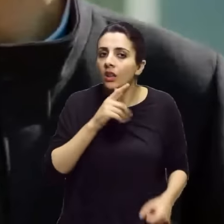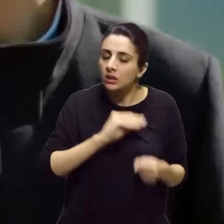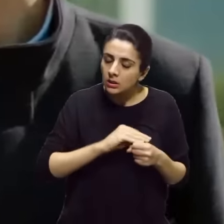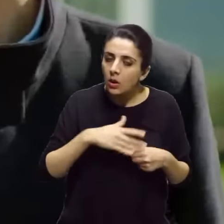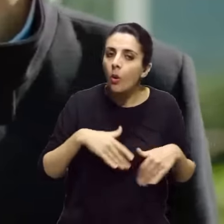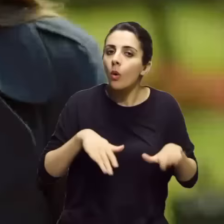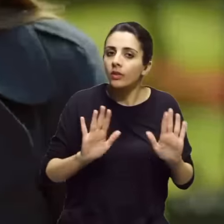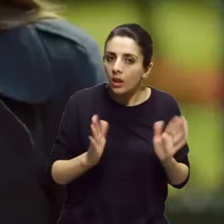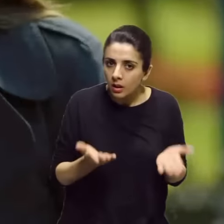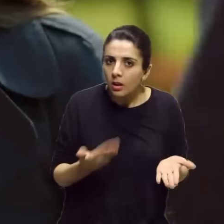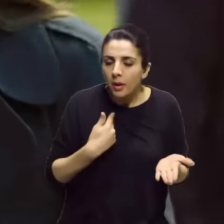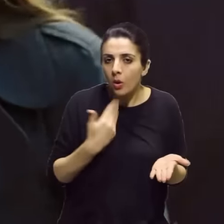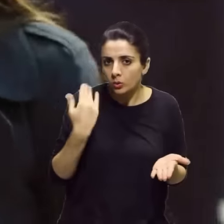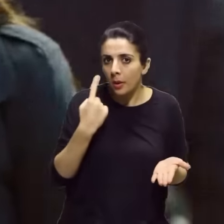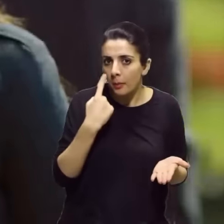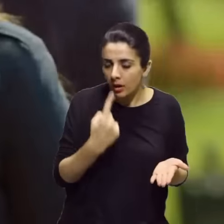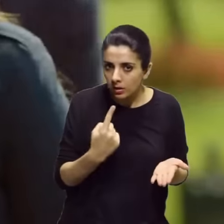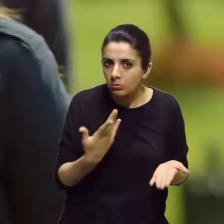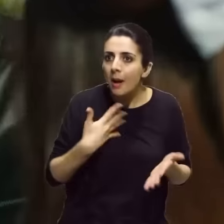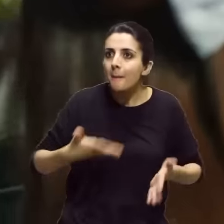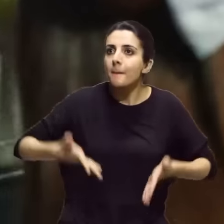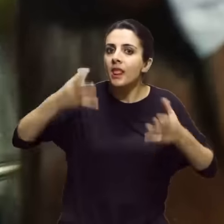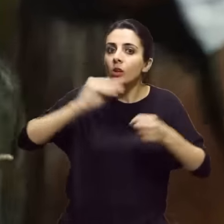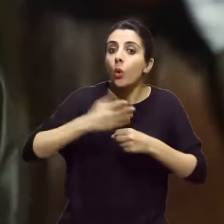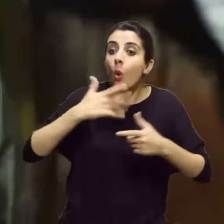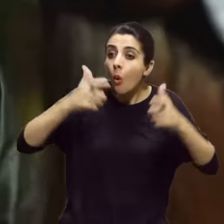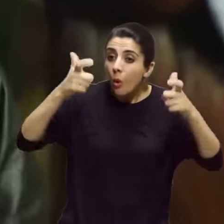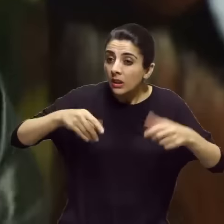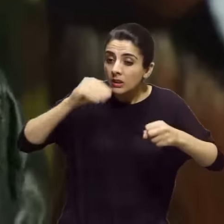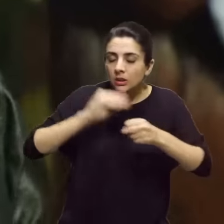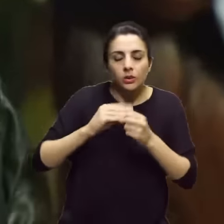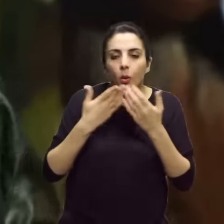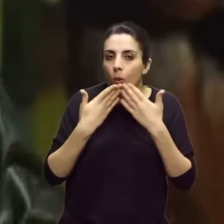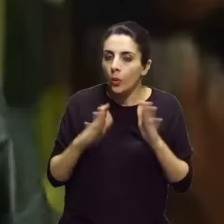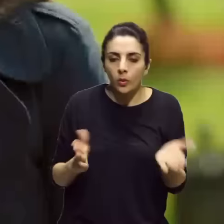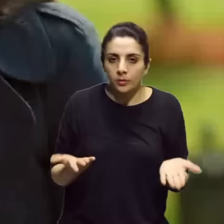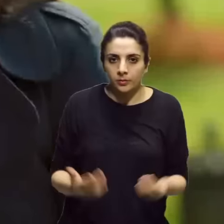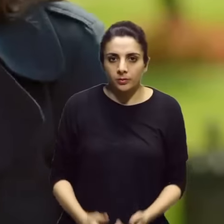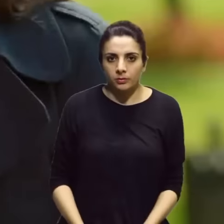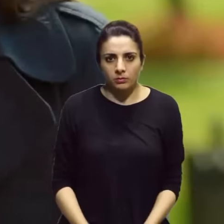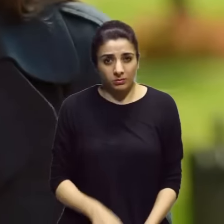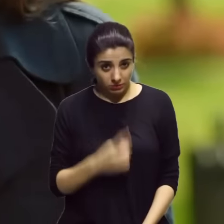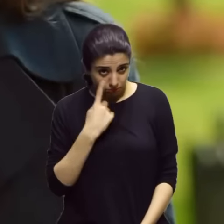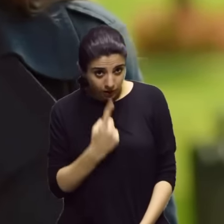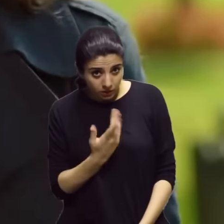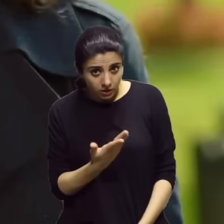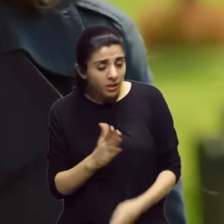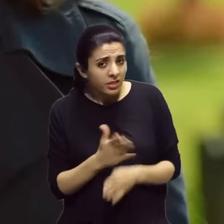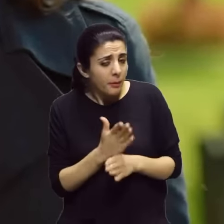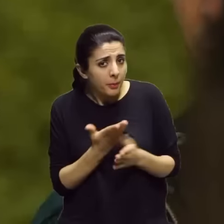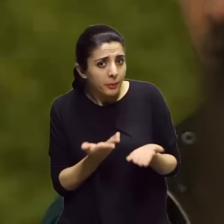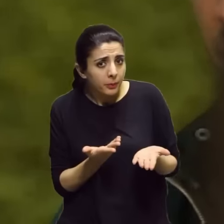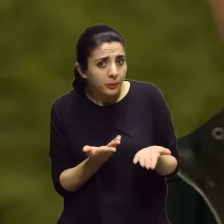de değil. Biz baktık yani. Hatta binada da değil. Hatta okul sınırlarının içinde değil yani. Yok. Baktınız mı? Niye